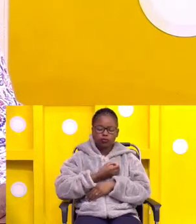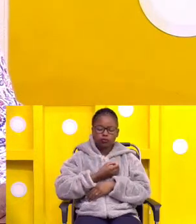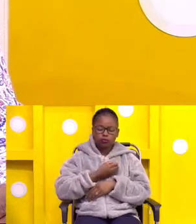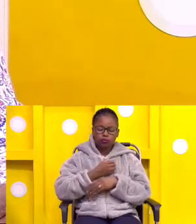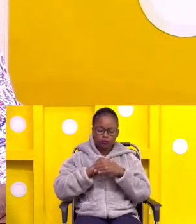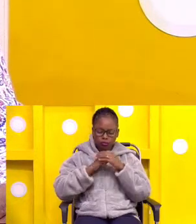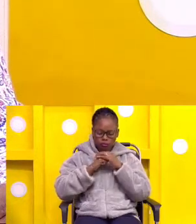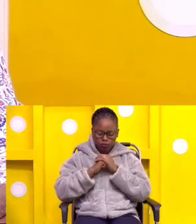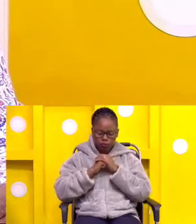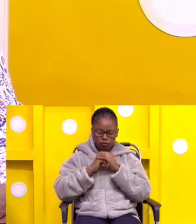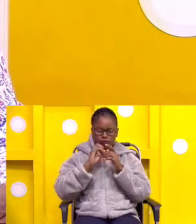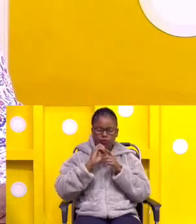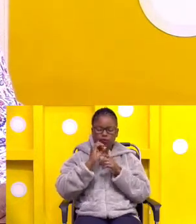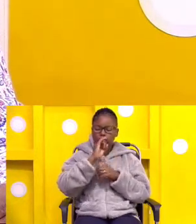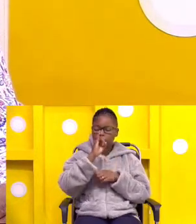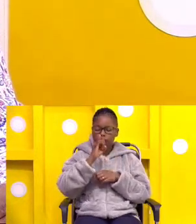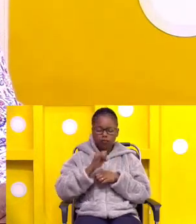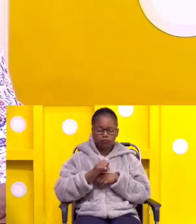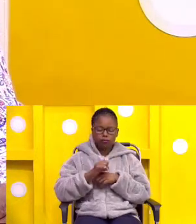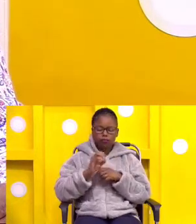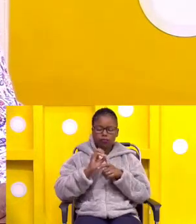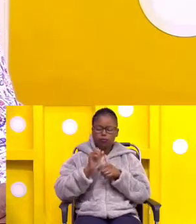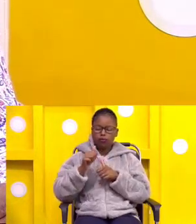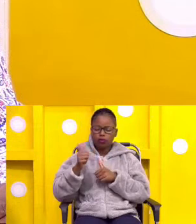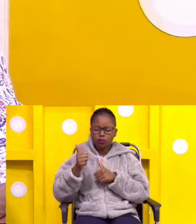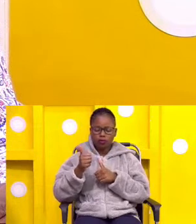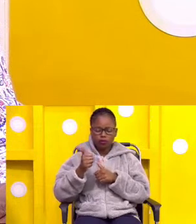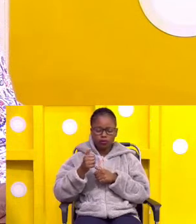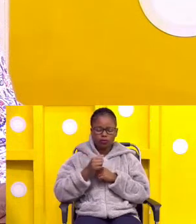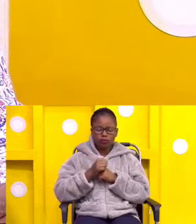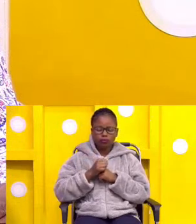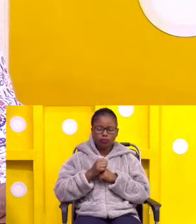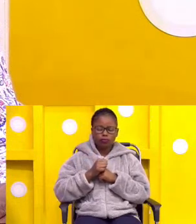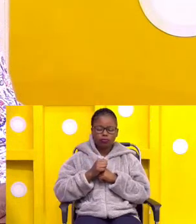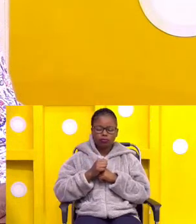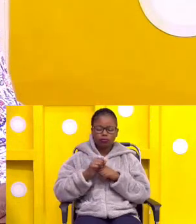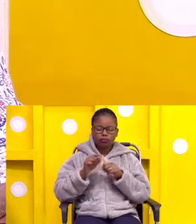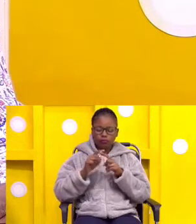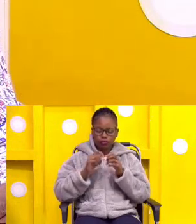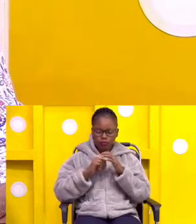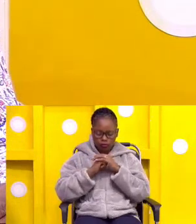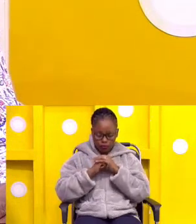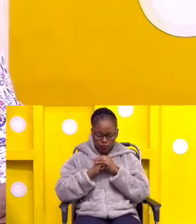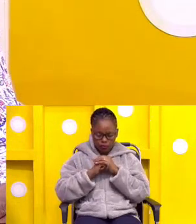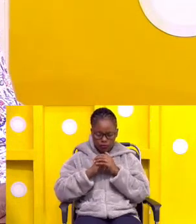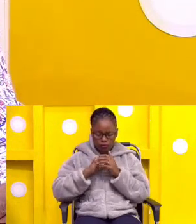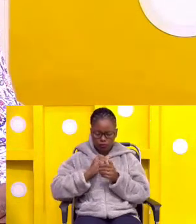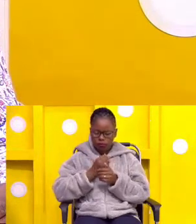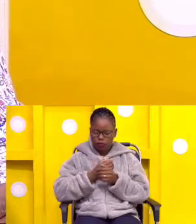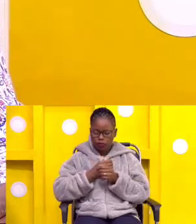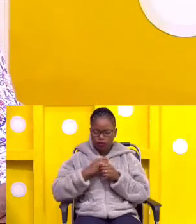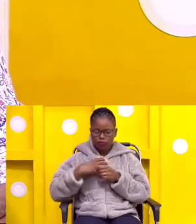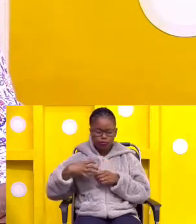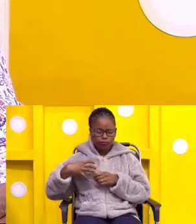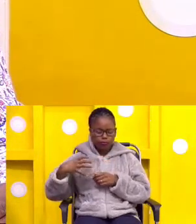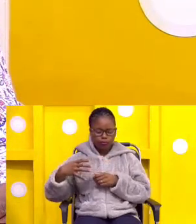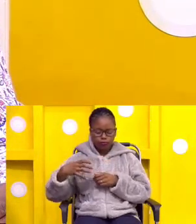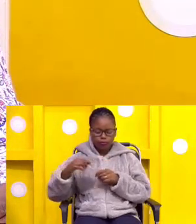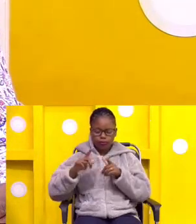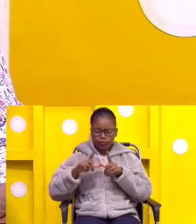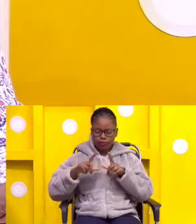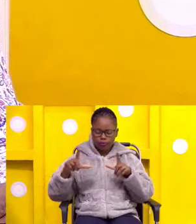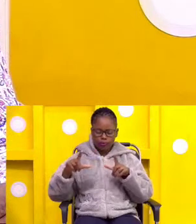Tũtikũinamĩrĩra mĩhianano ona tũtikũhoya Ngai ng'eni. Tũtikũinamĩrĩra indo citũ ona ũtonga witũ mĩgũnda